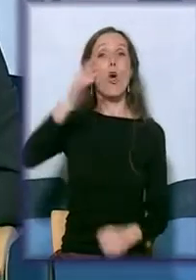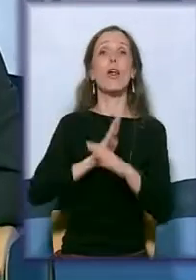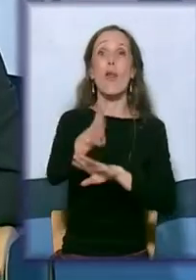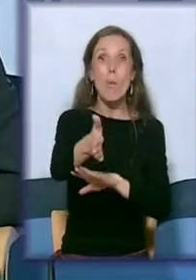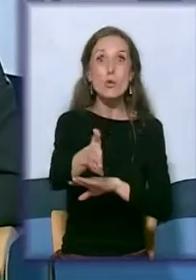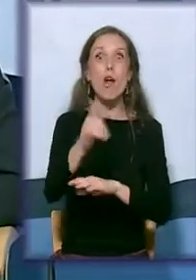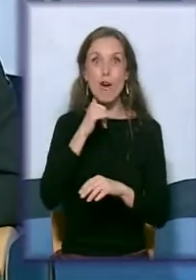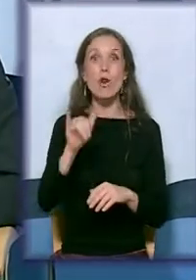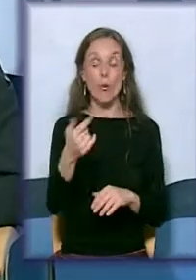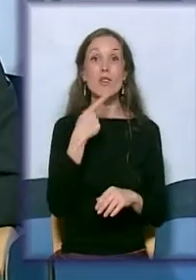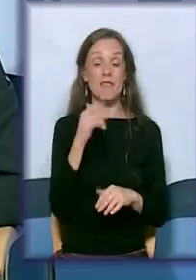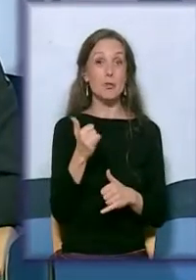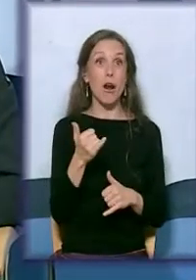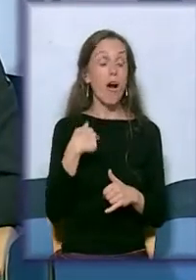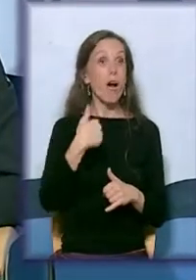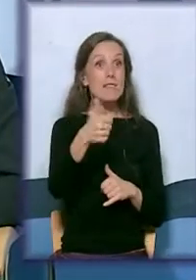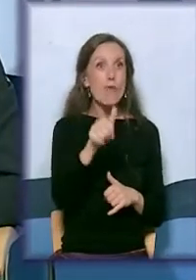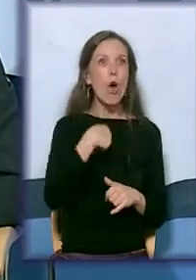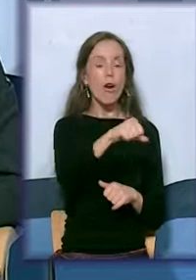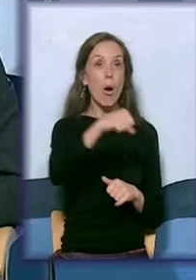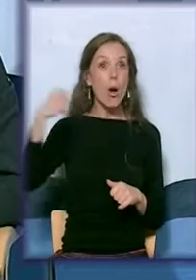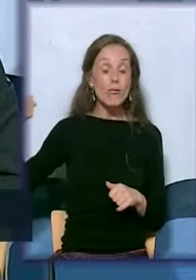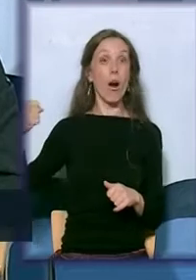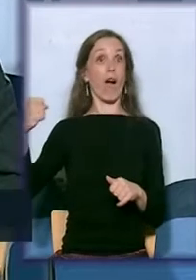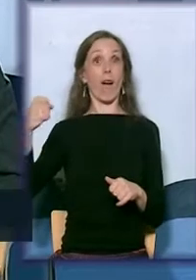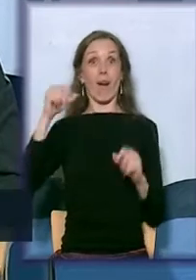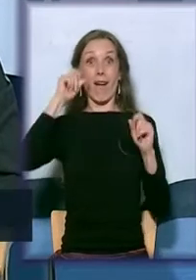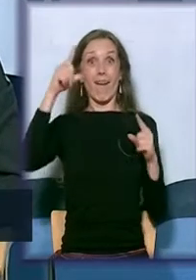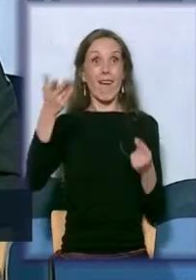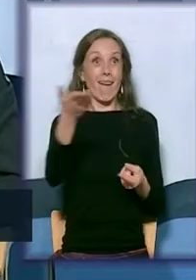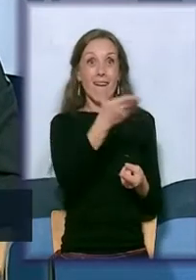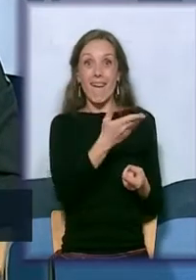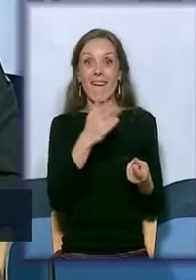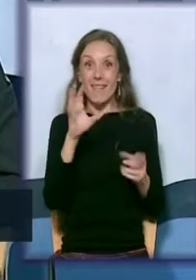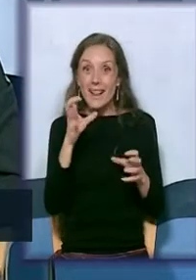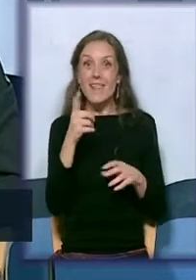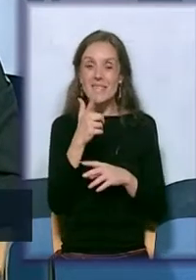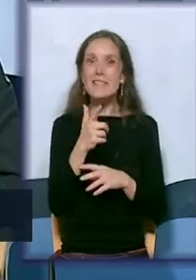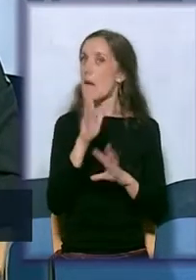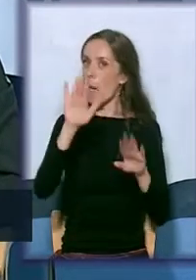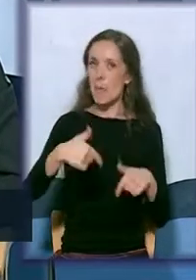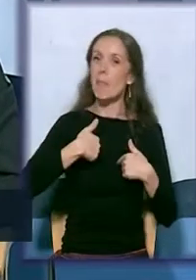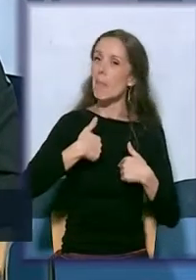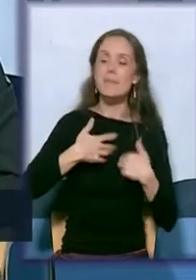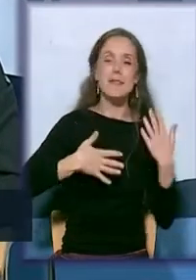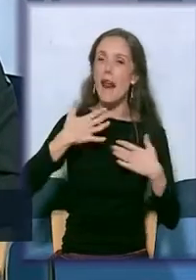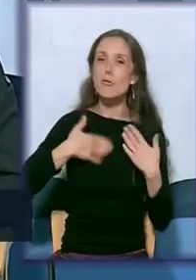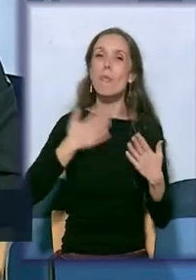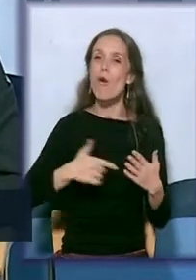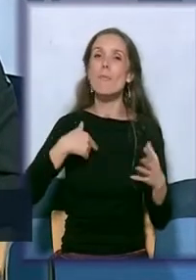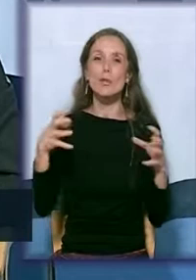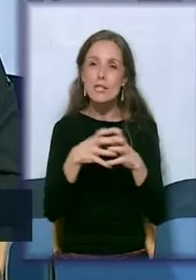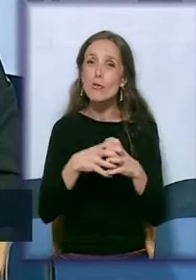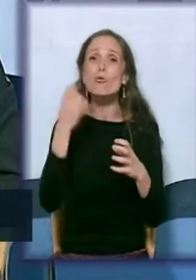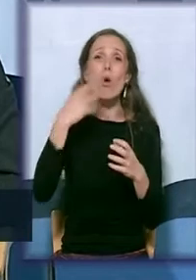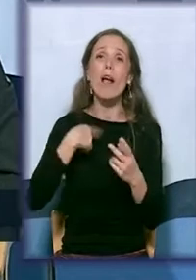bili iznenađeni, ali prijatno, otkud vi. I uvijek volimo stvarno da se družimo sa svima i rado volimo kad nam neko